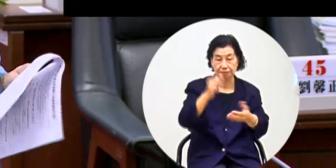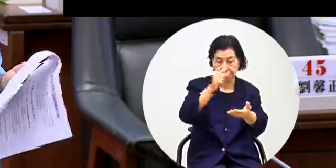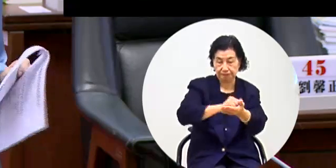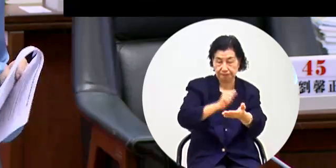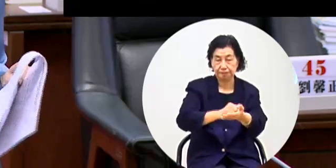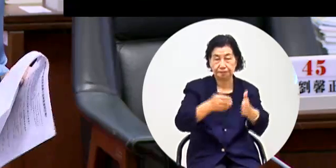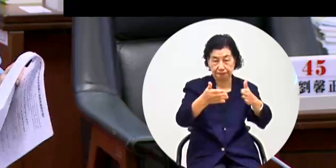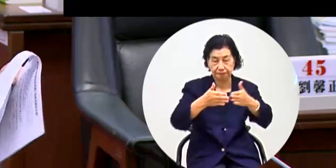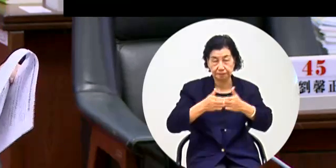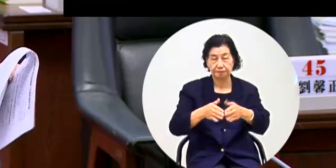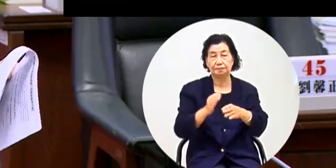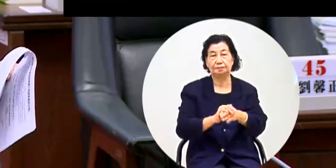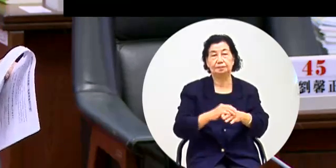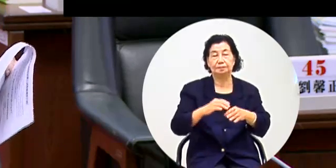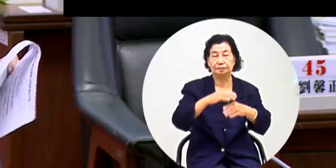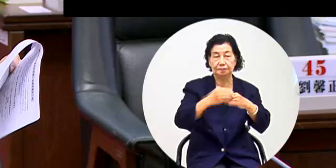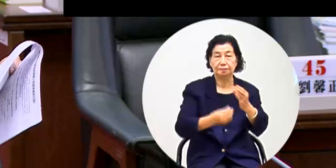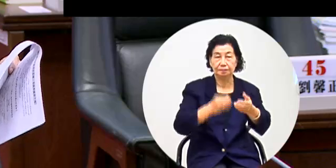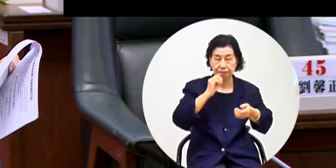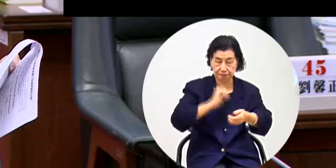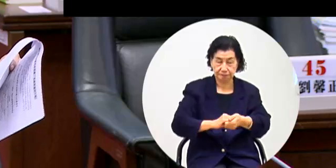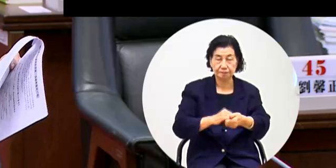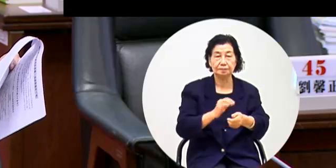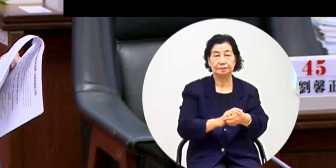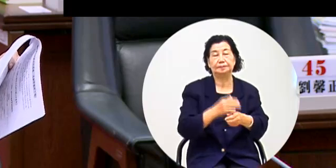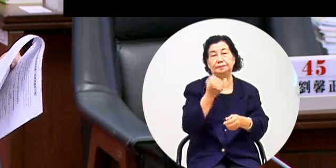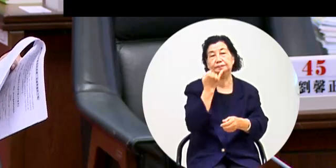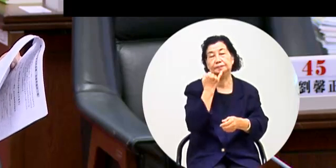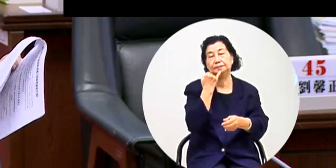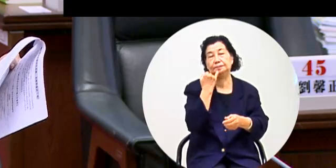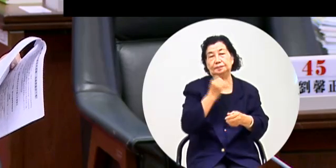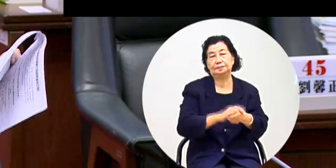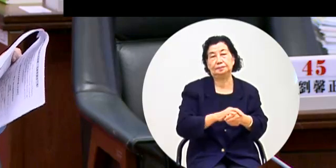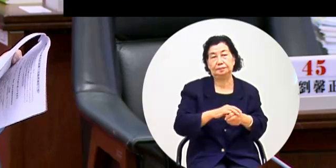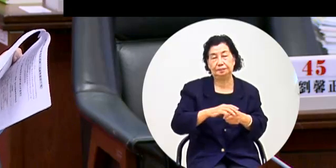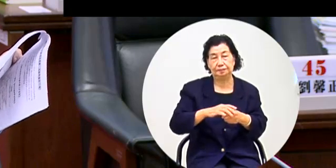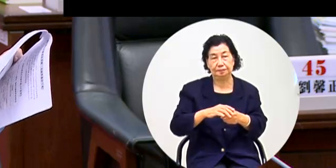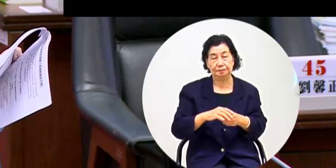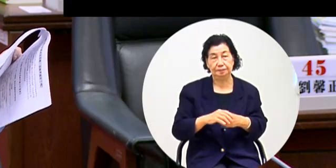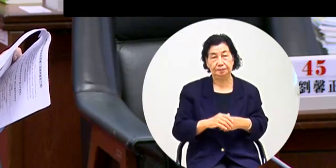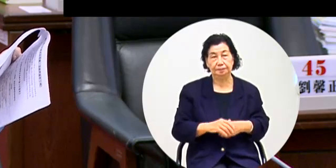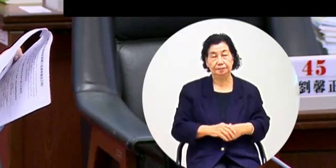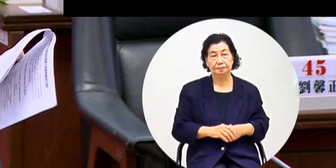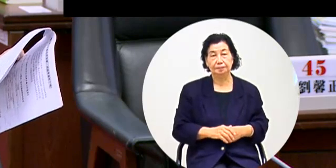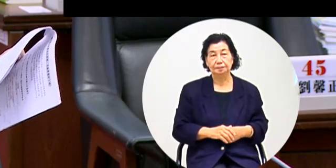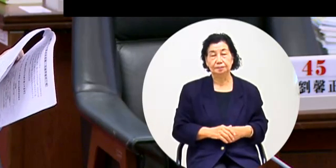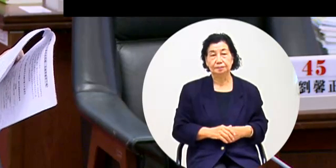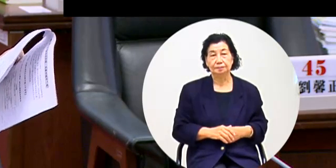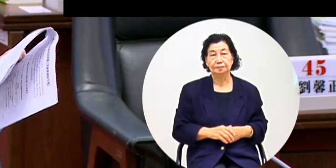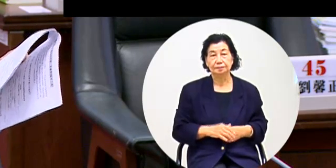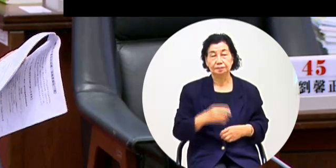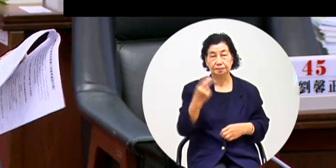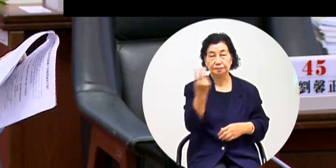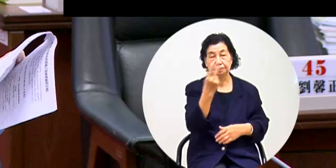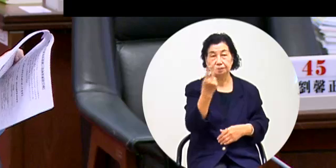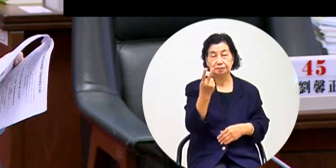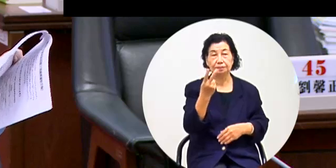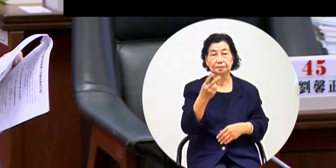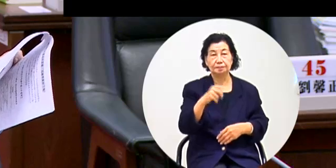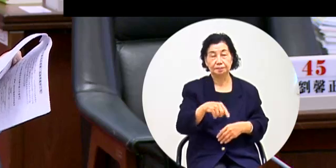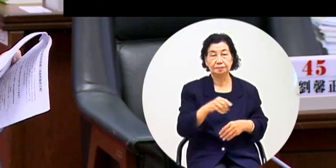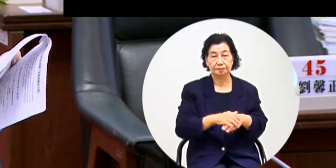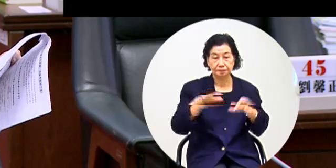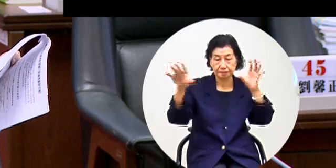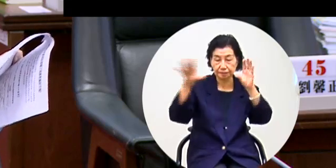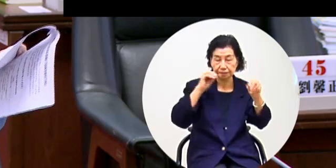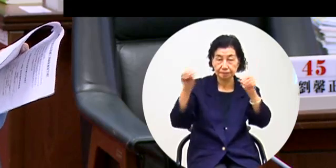考。好，依据这两个准则，我们就知道，就是说，其实广泛的去搜寻，就是所有的民间的意见，事实上